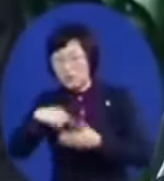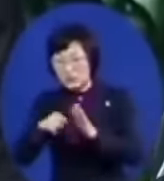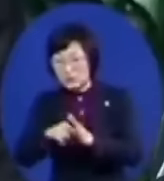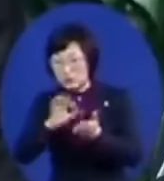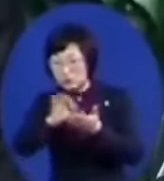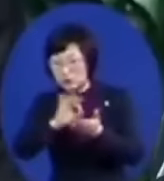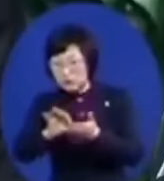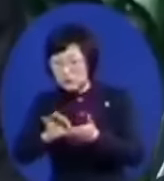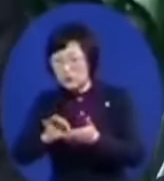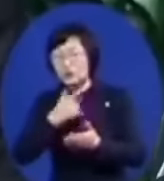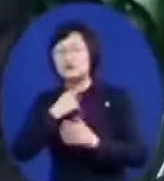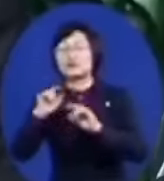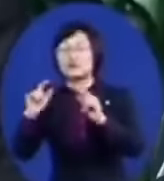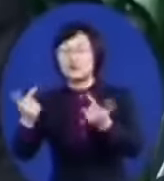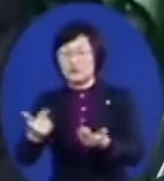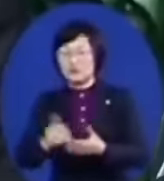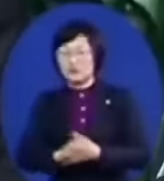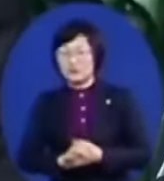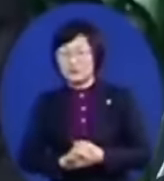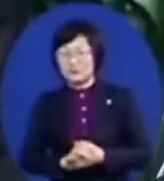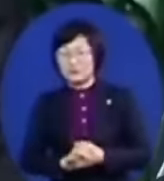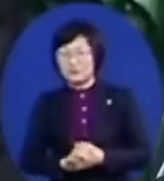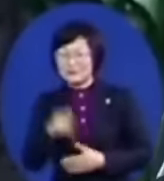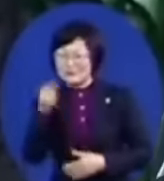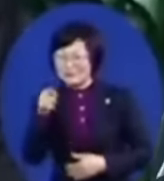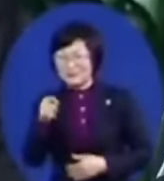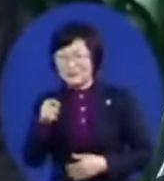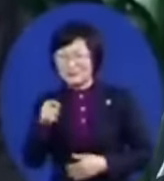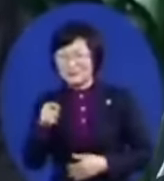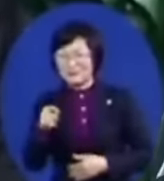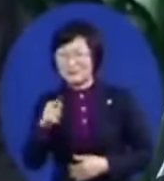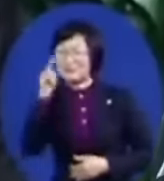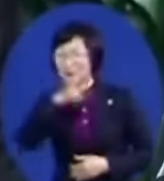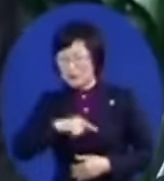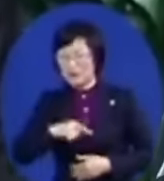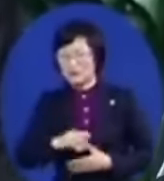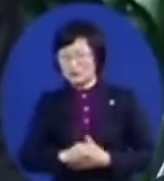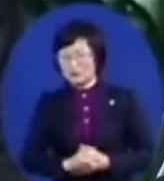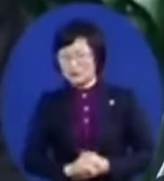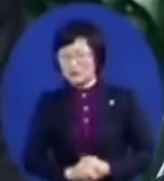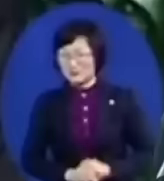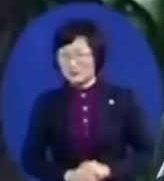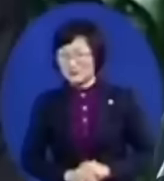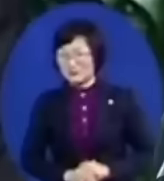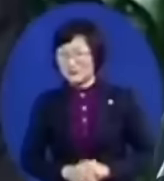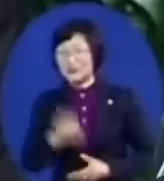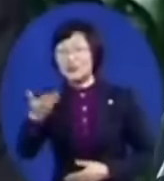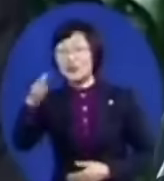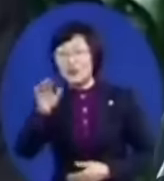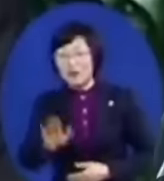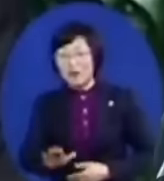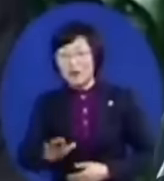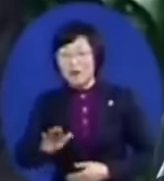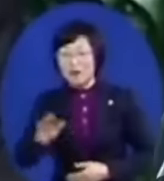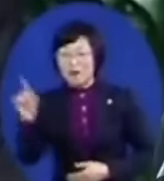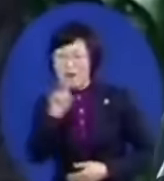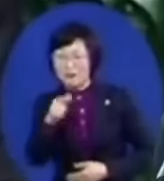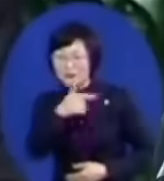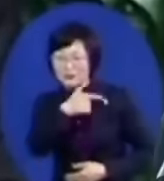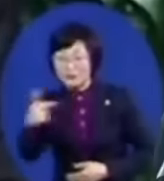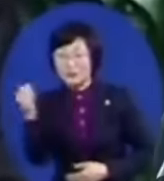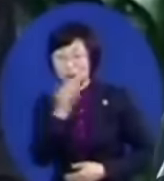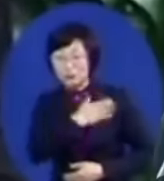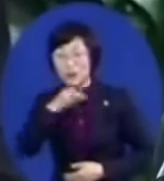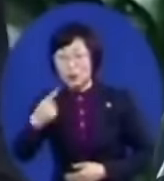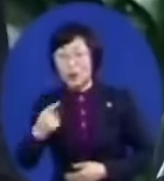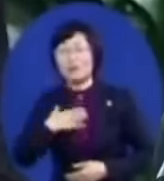그건 절단이지. 그건 나쁩니다. 그러나 아무리 큰 부자라도